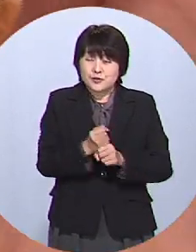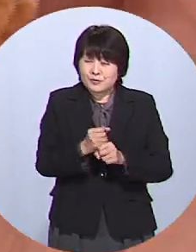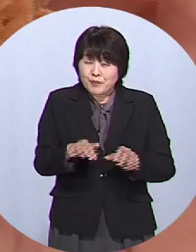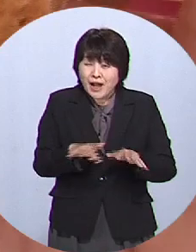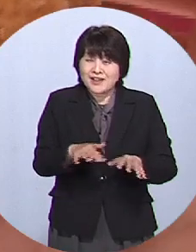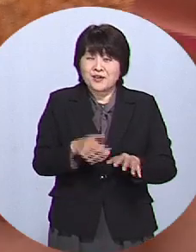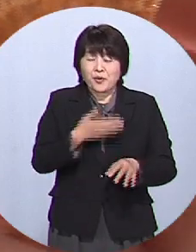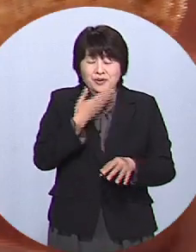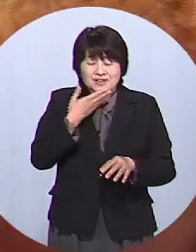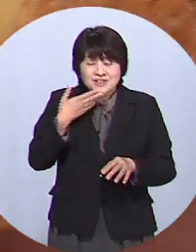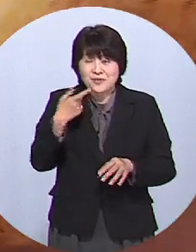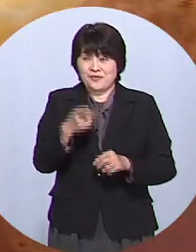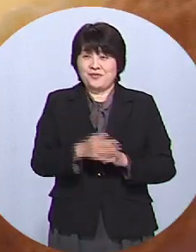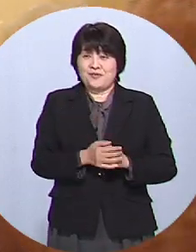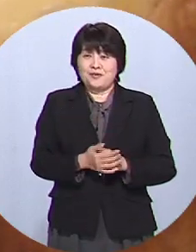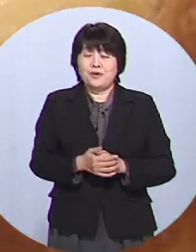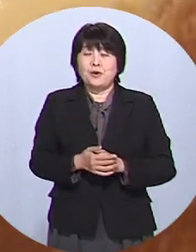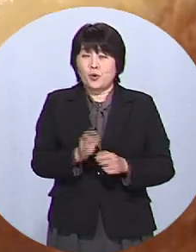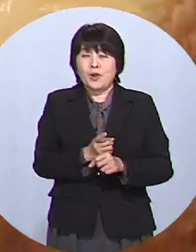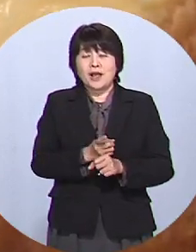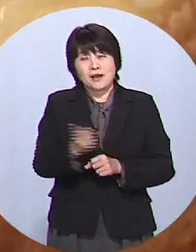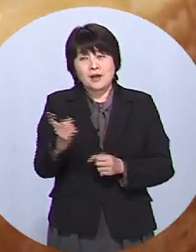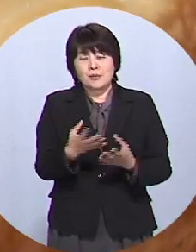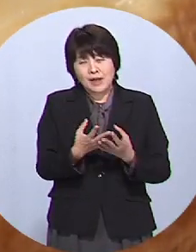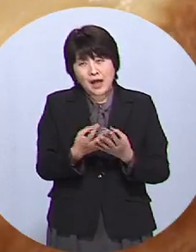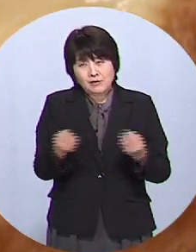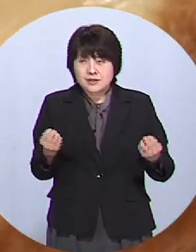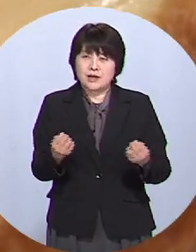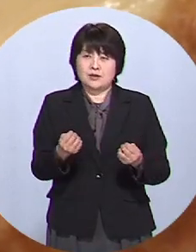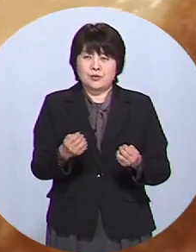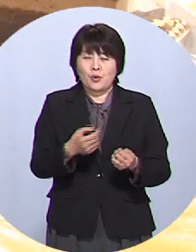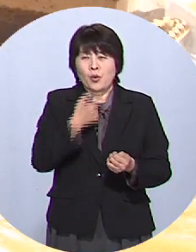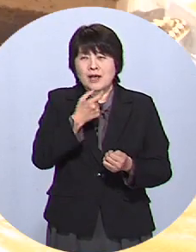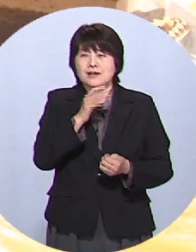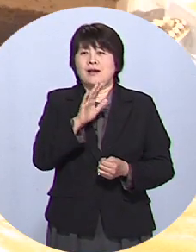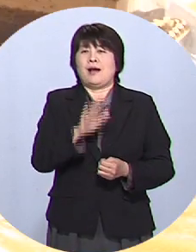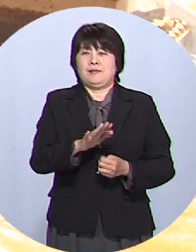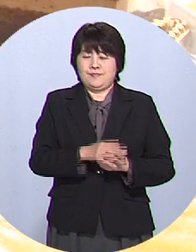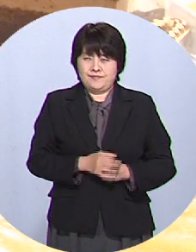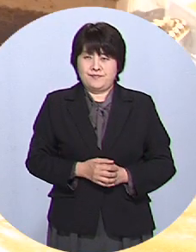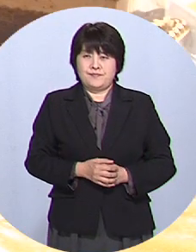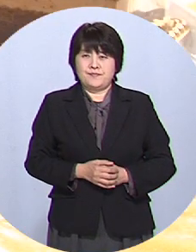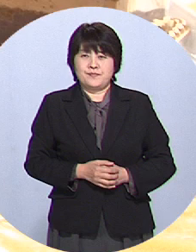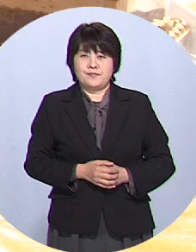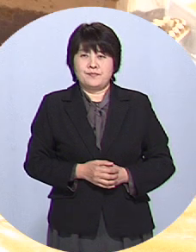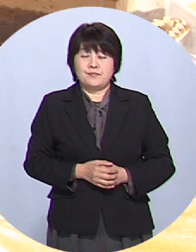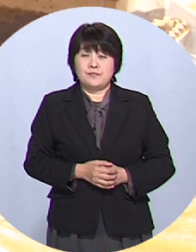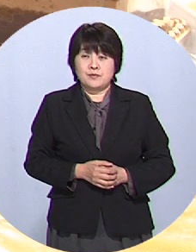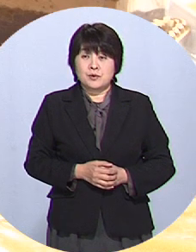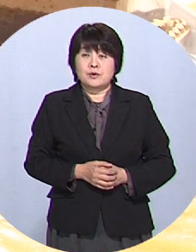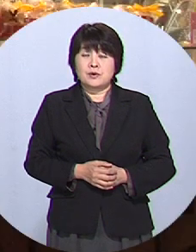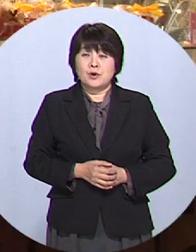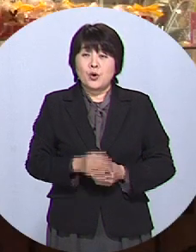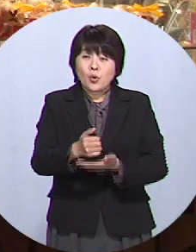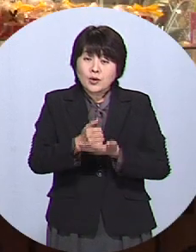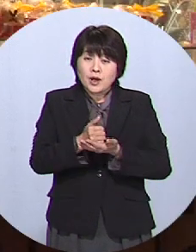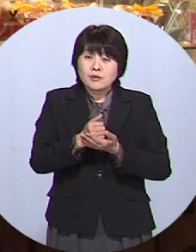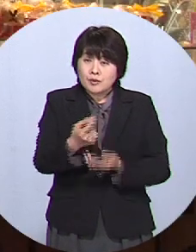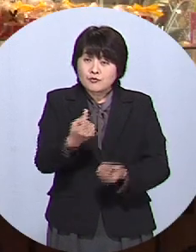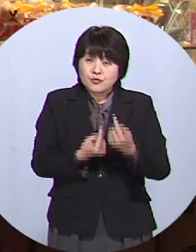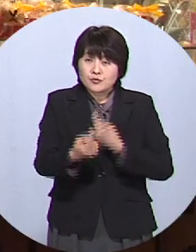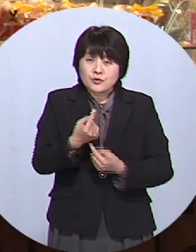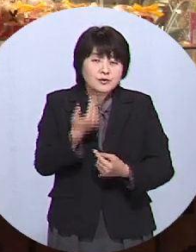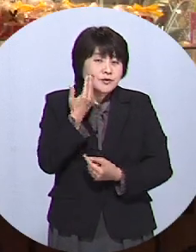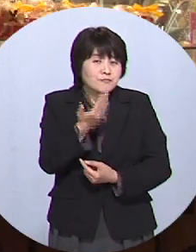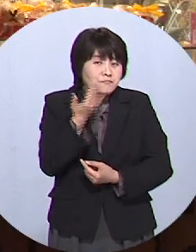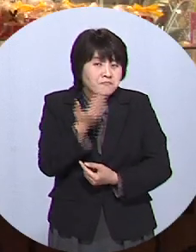ね。このクッキーシュー以外にもたくさんのお菓子がある花園フォレスト、この日来ていた人にお目当てを